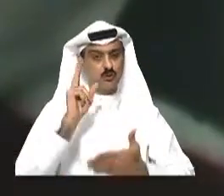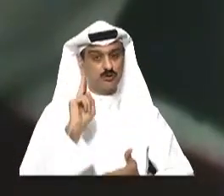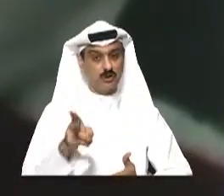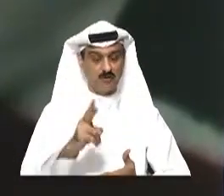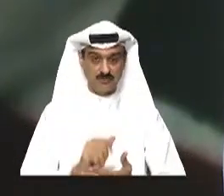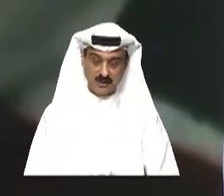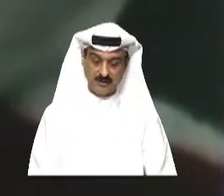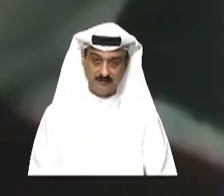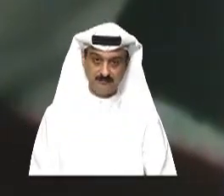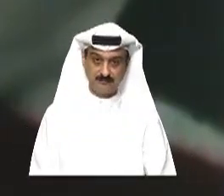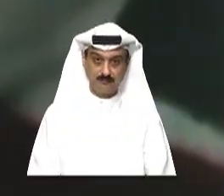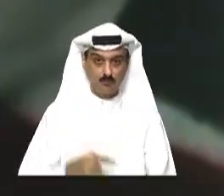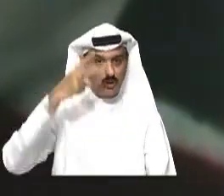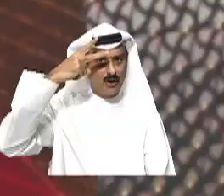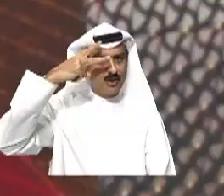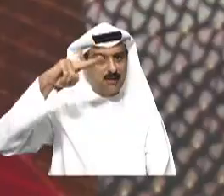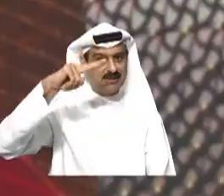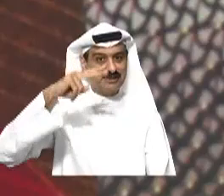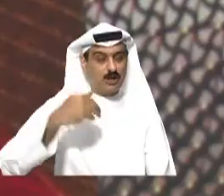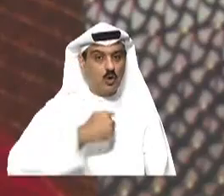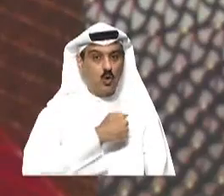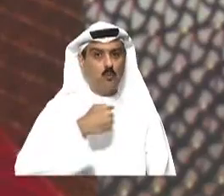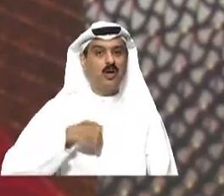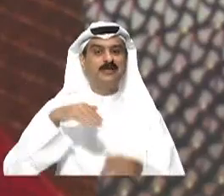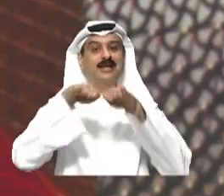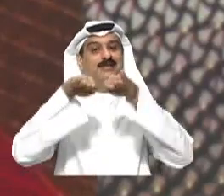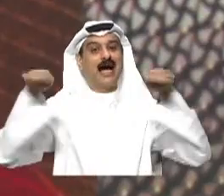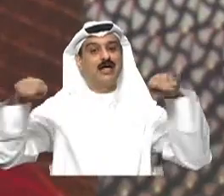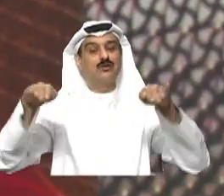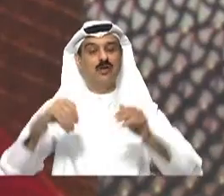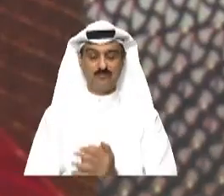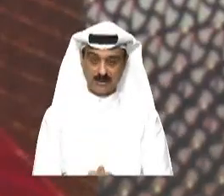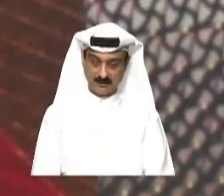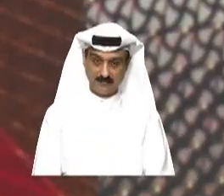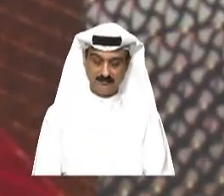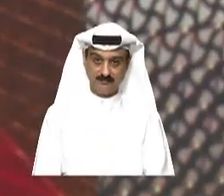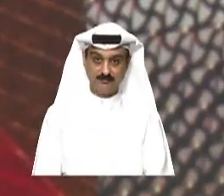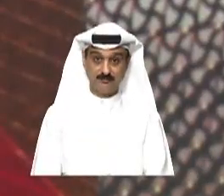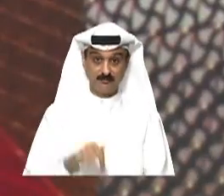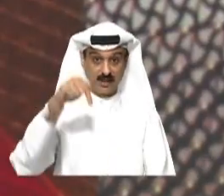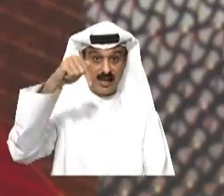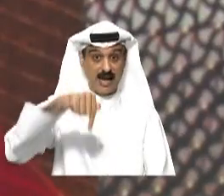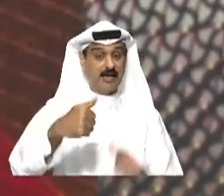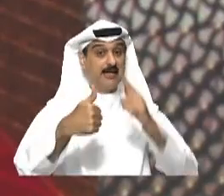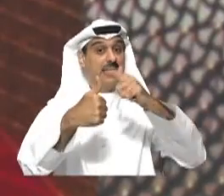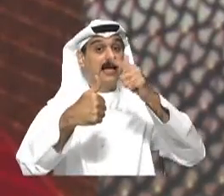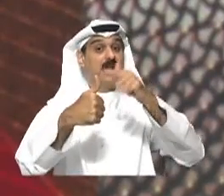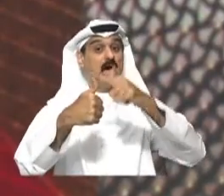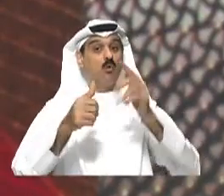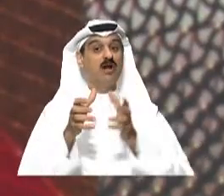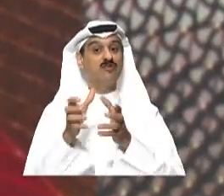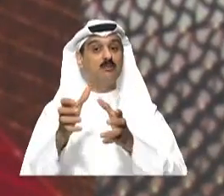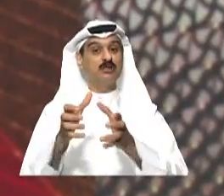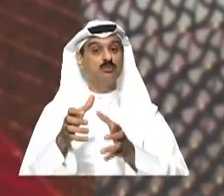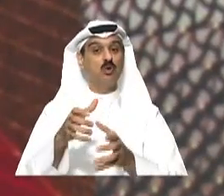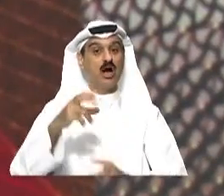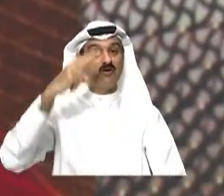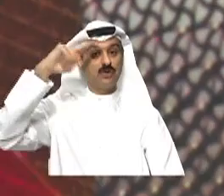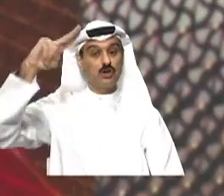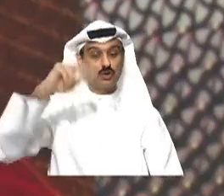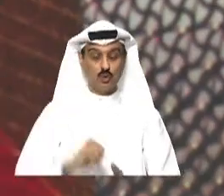ذكرته ما بين المكسيك وبولندا، تقاسم نقاط المباراة الثلاث، المنتخب السعودي تصدر هذه المجموعة، المنتخب الأرجنتيني